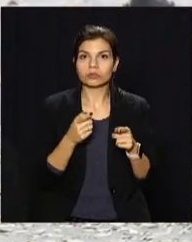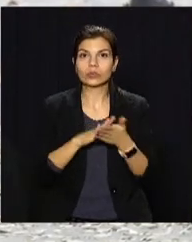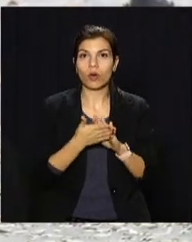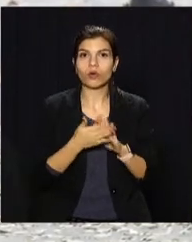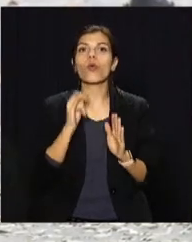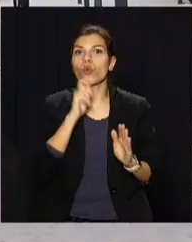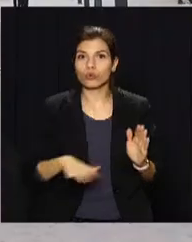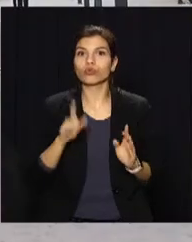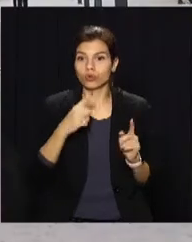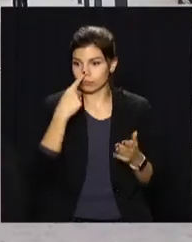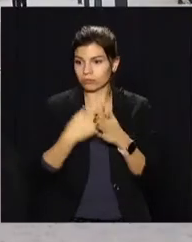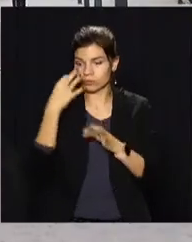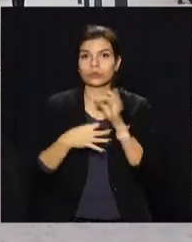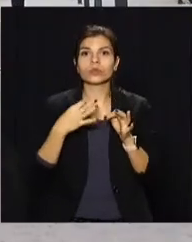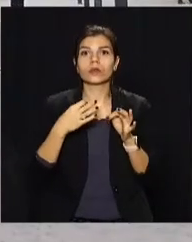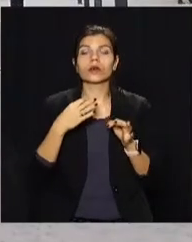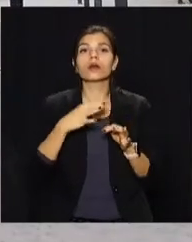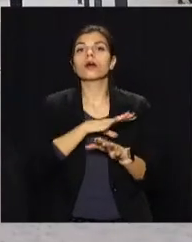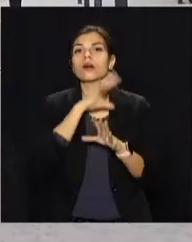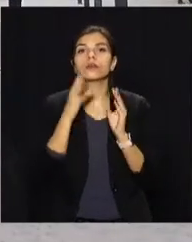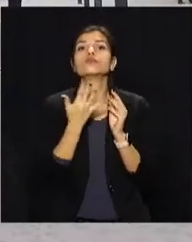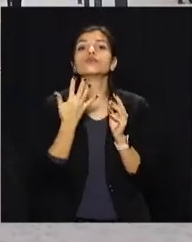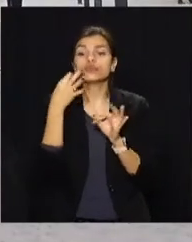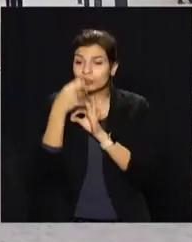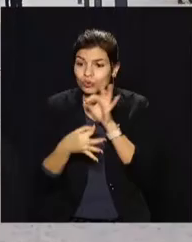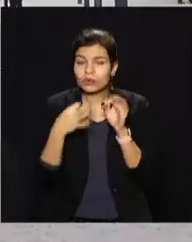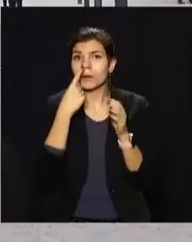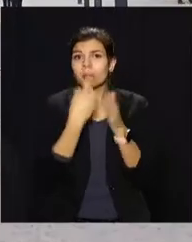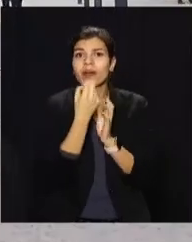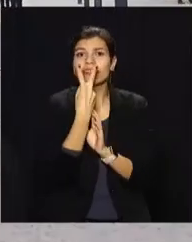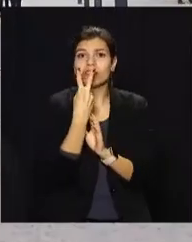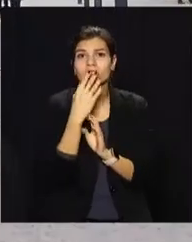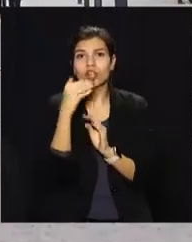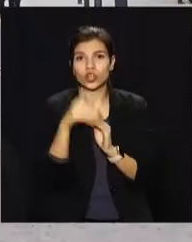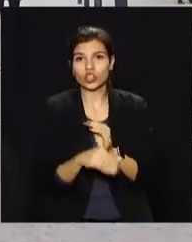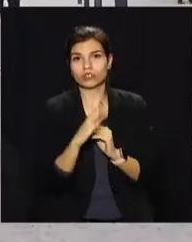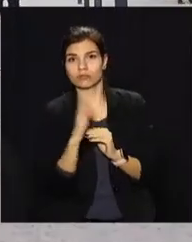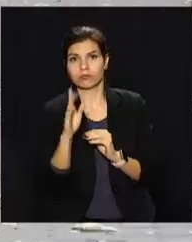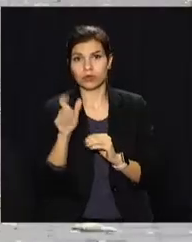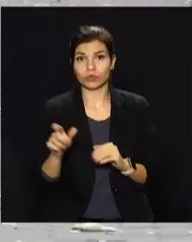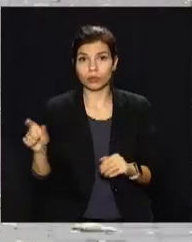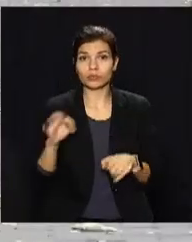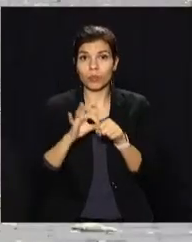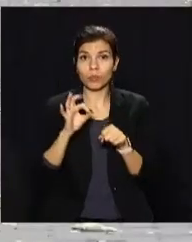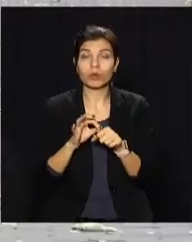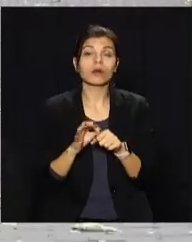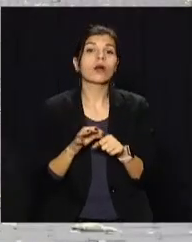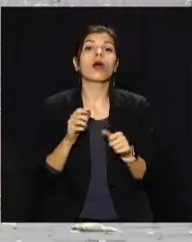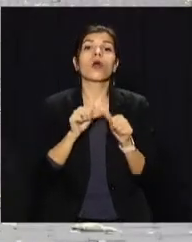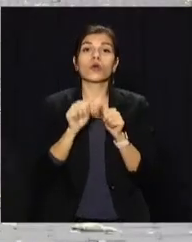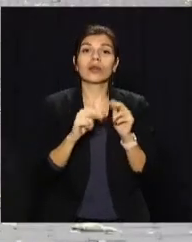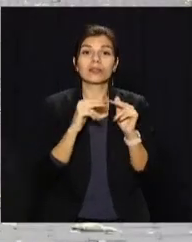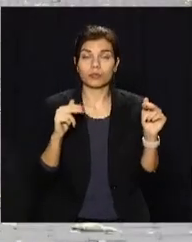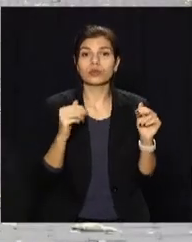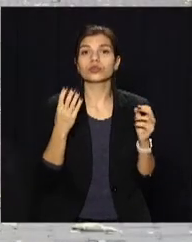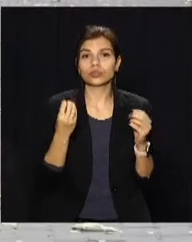Україні. За попередню добу недугу діагностували майже в 12,5 тисячі людей. Крім Дніпропетровщини